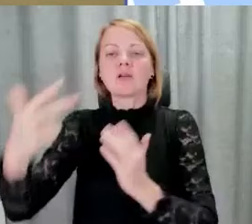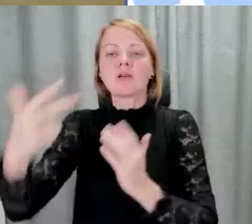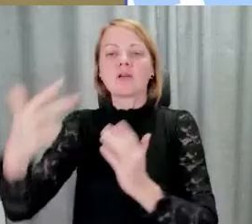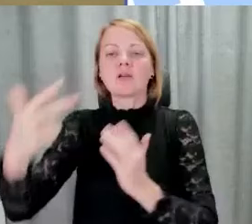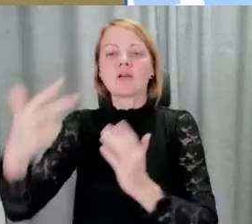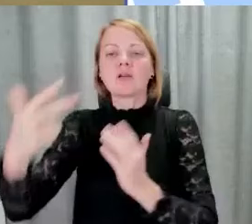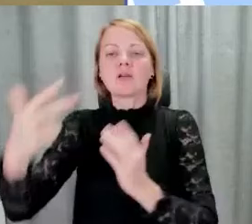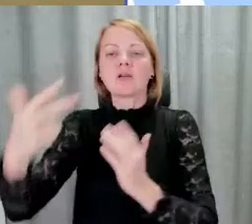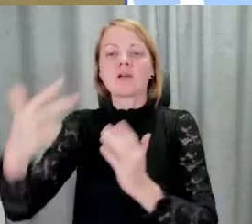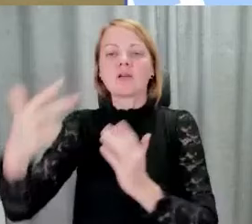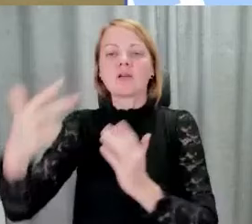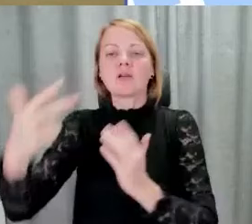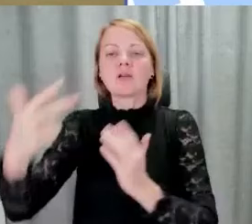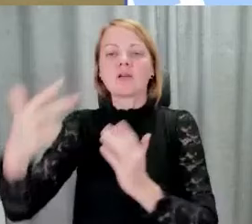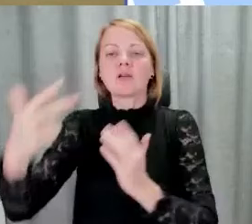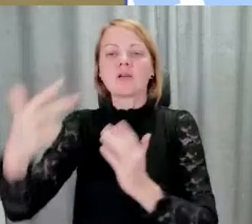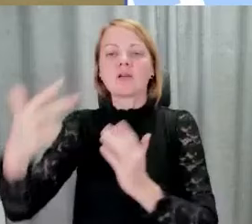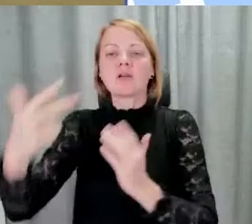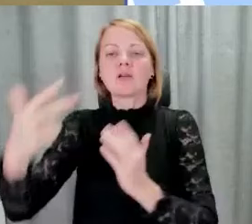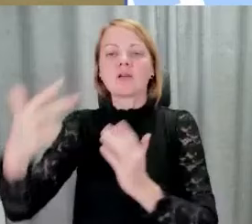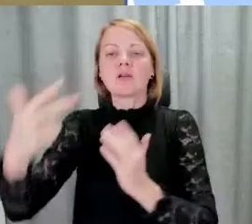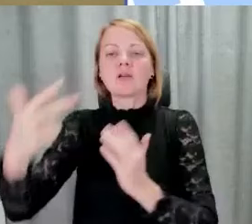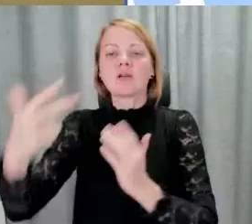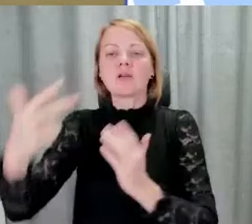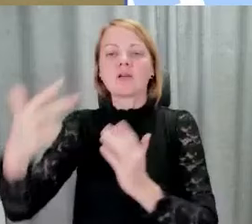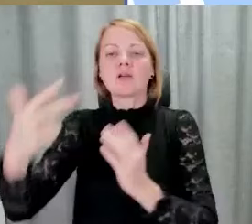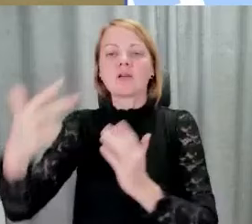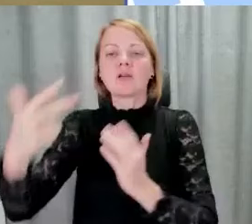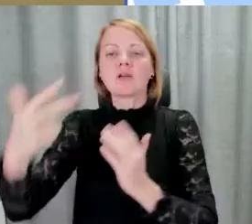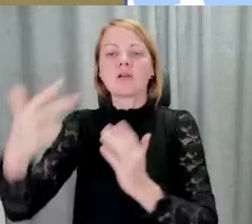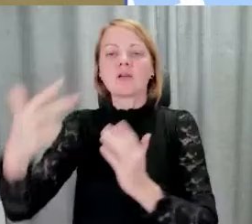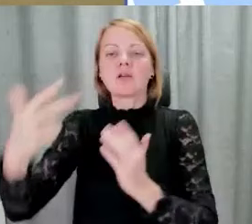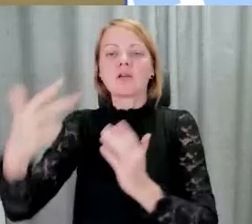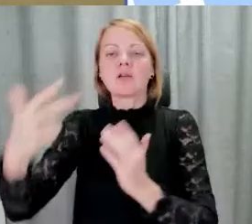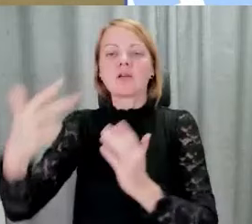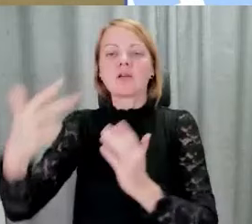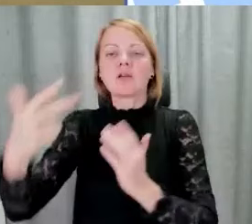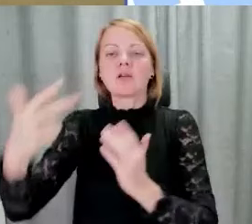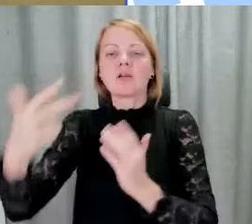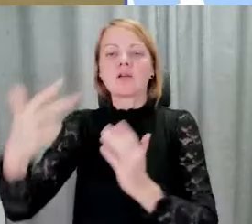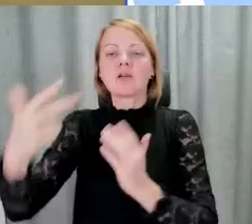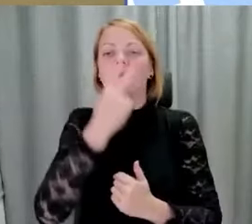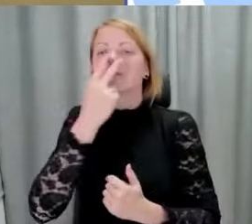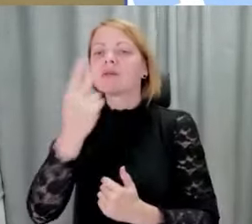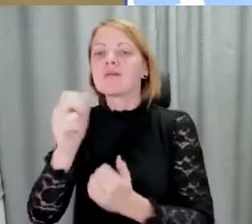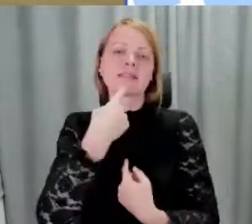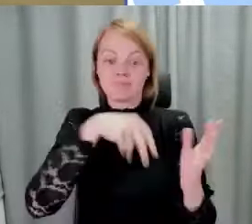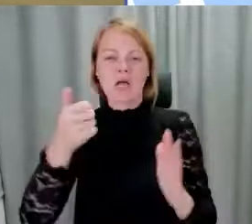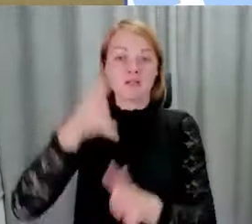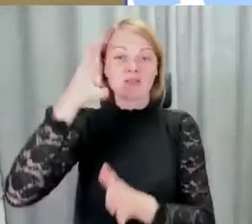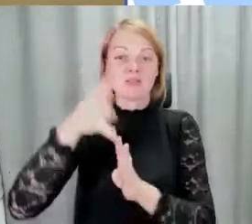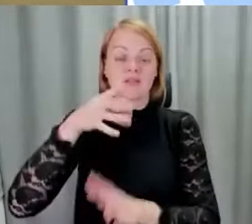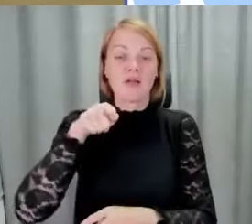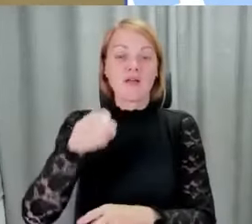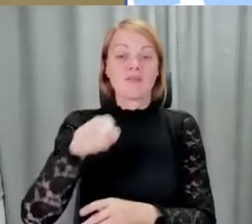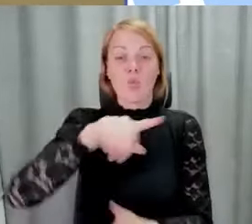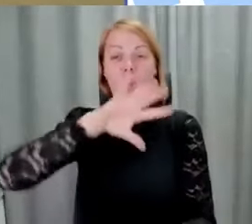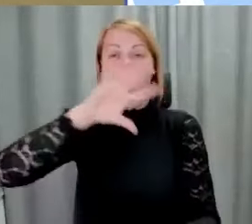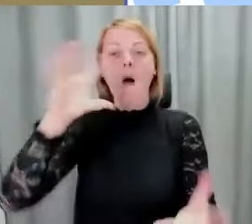būtu 26. 27. Gads nodots eksploatācijā. Un pie tā apjoma